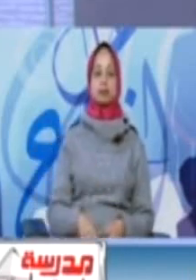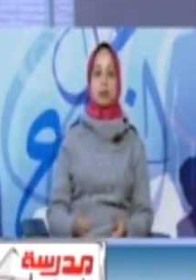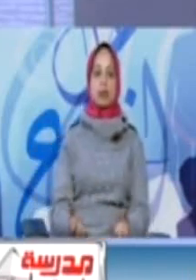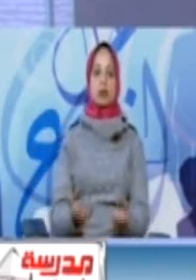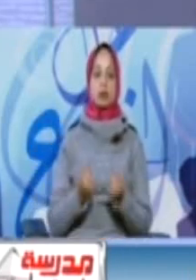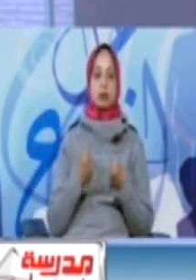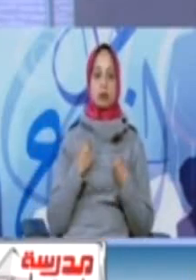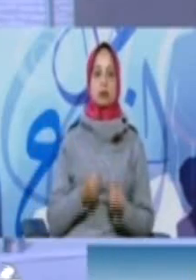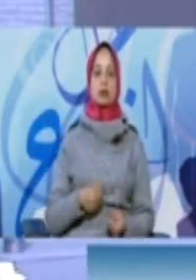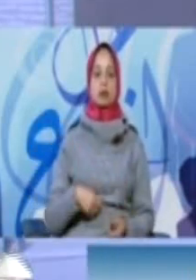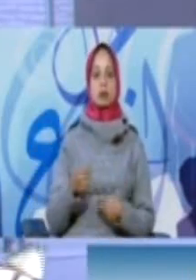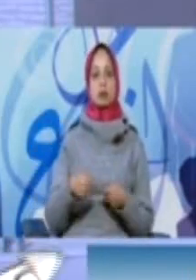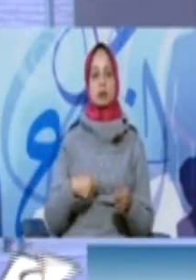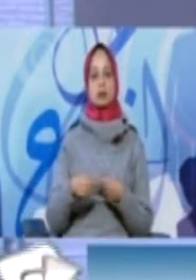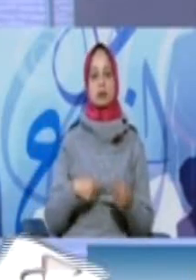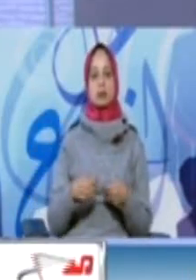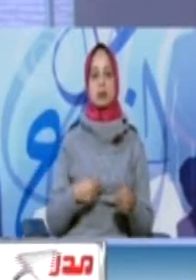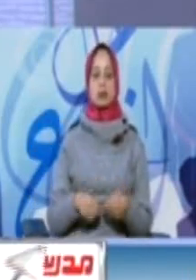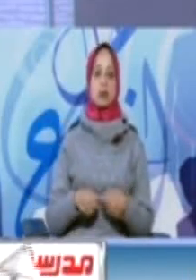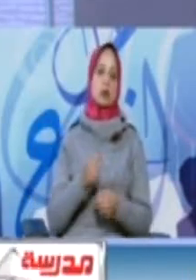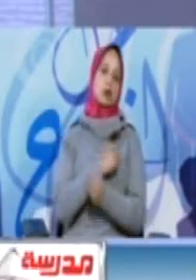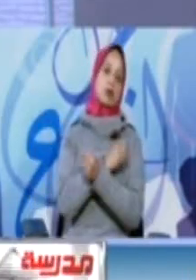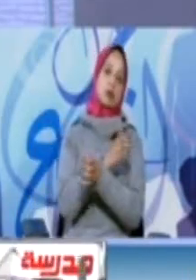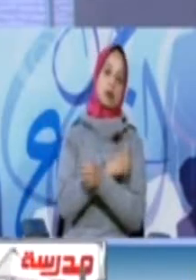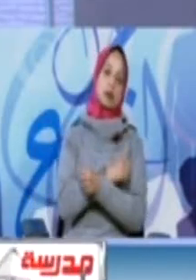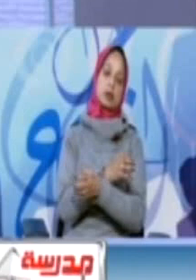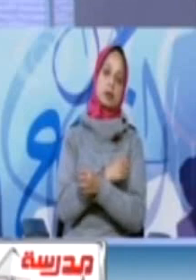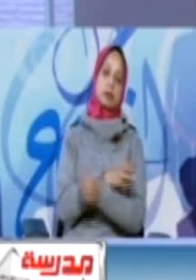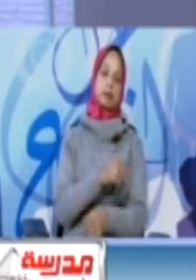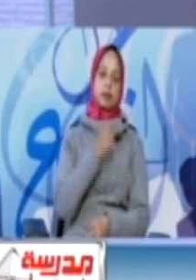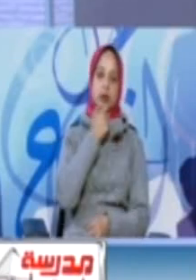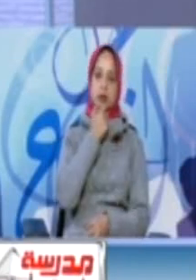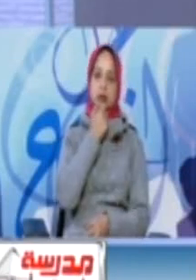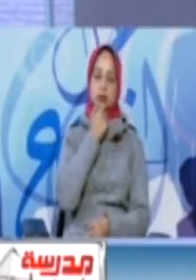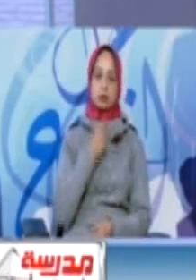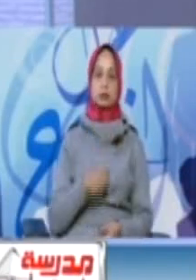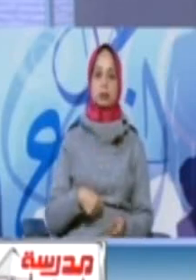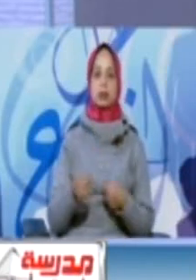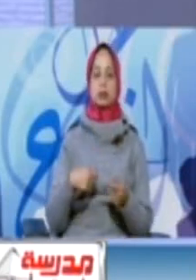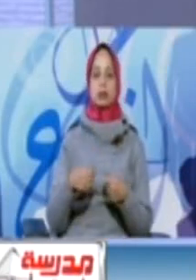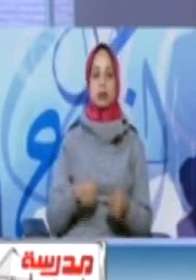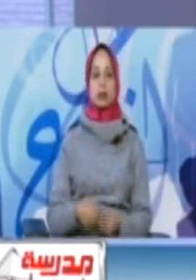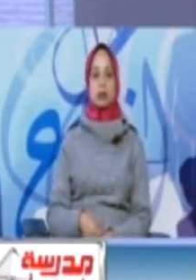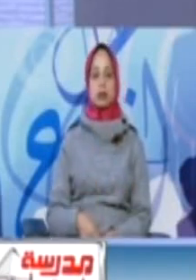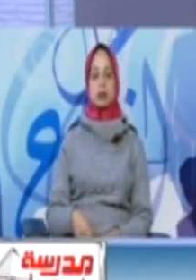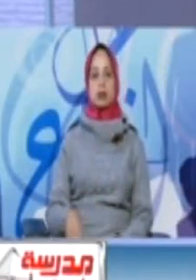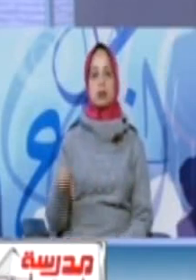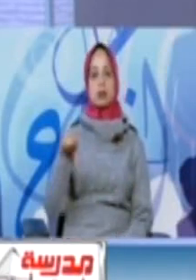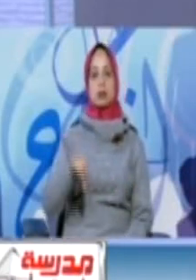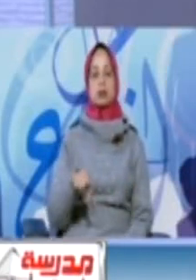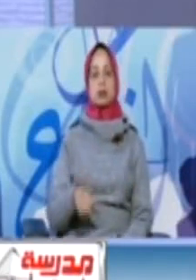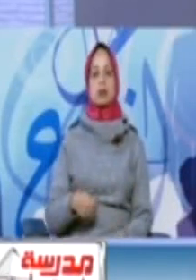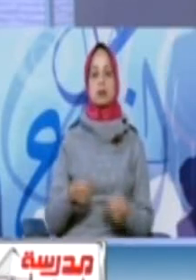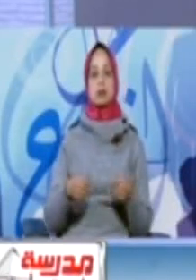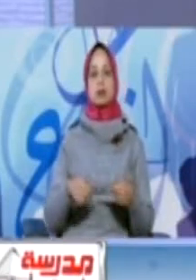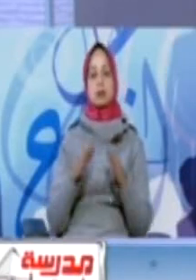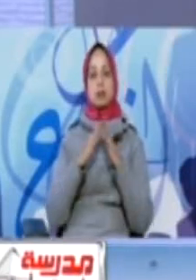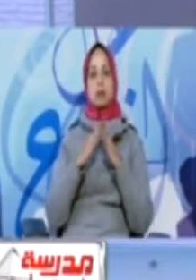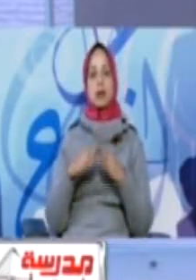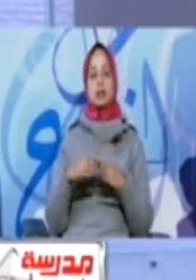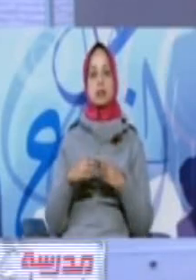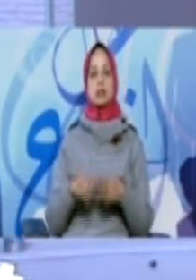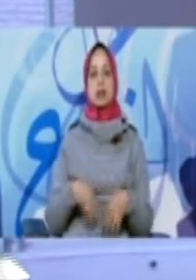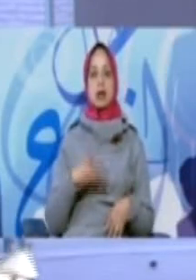وسيادة مناخ الحرية لصالح المنتج الاجنبي، مما اضر بالاقتصاد المصري. المصري. عايز حاجة تانية؟ لا شكرا. طيب بص